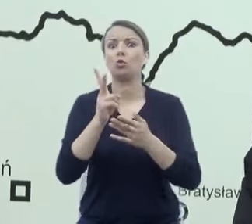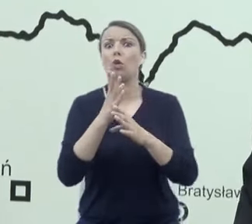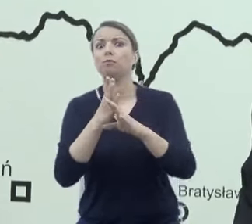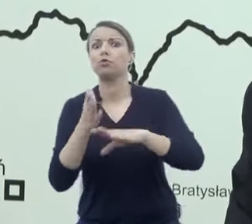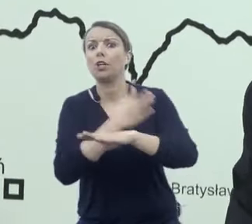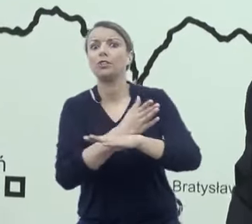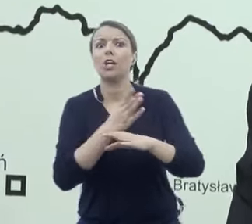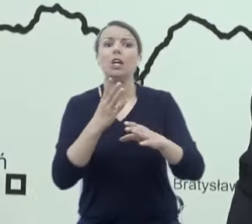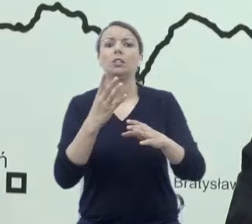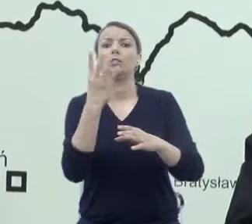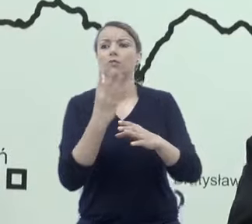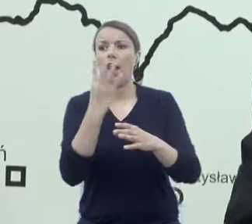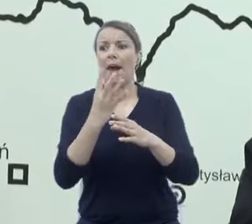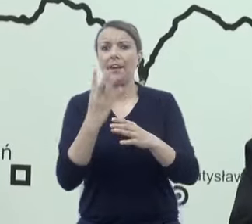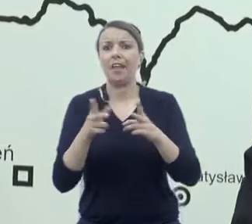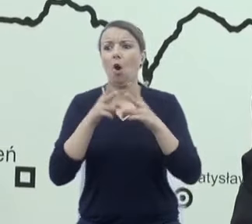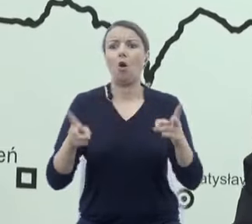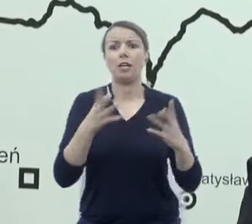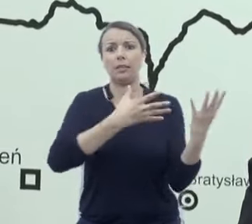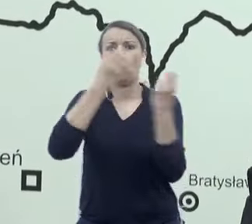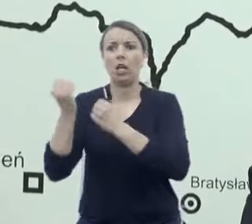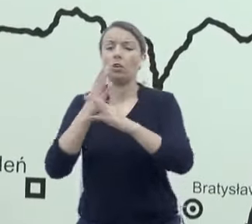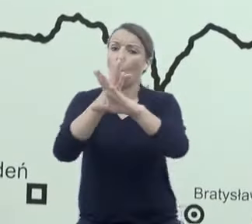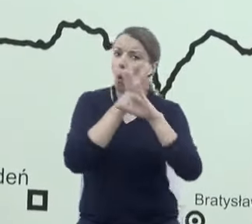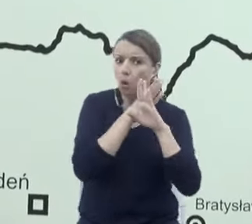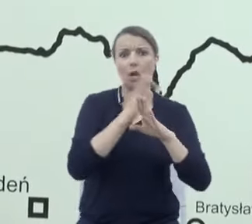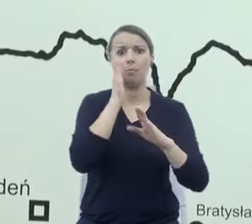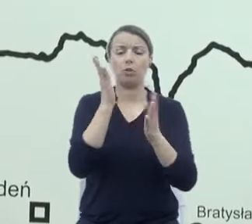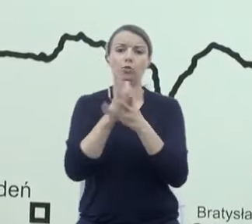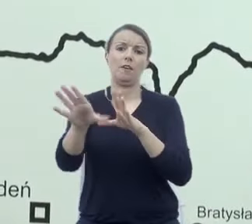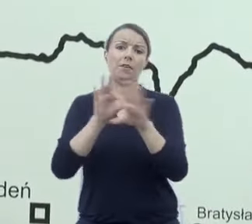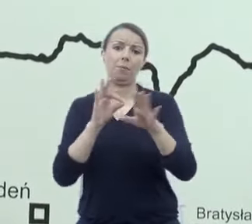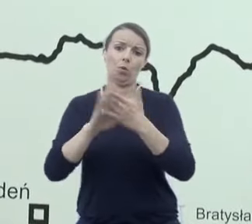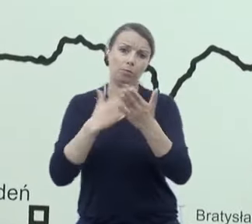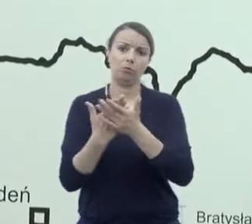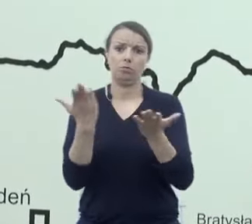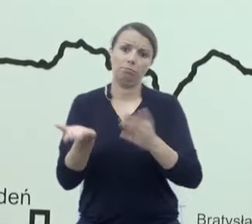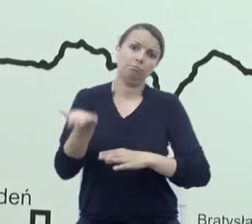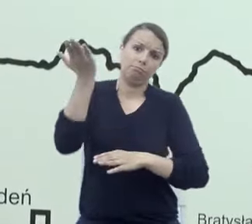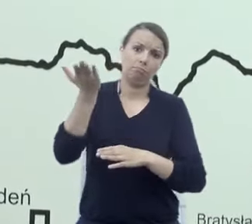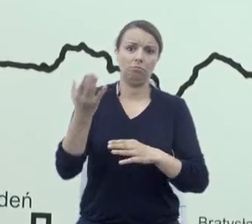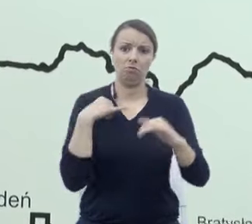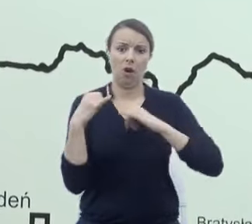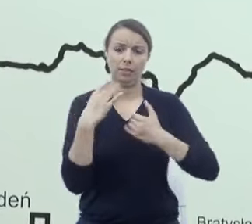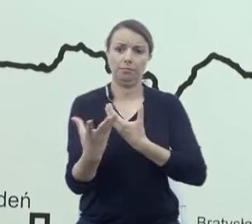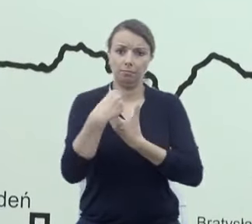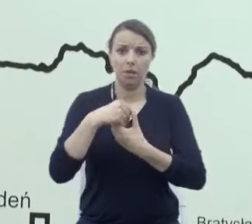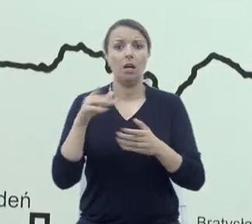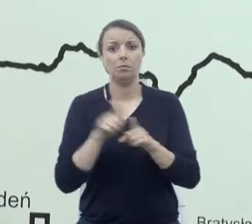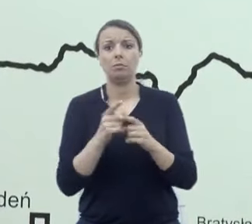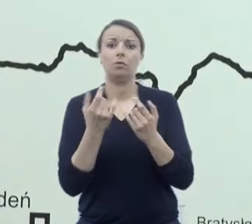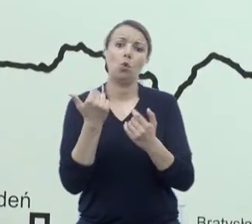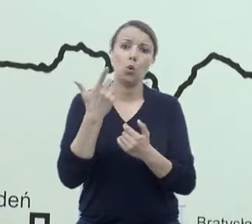tą czwartą deportacją, prawda? My mamy dużo lepszą dokumentację, bo kilka spraw z tak zwanego dekretu sierpniowego z